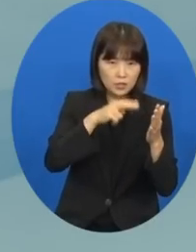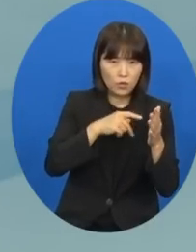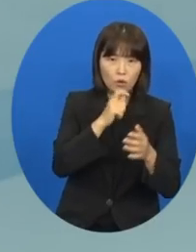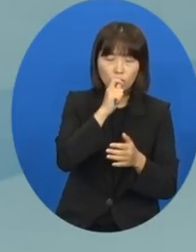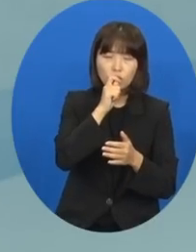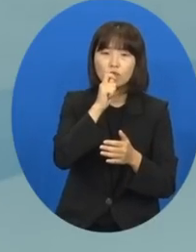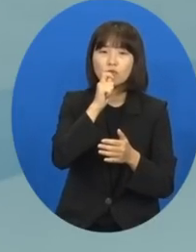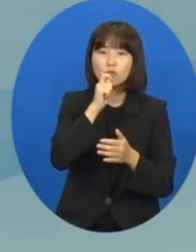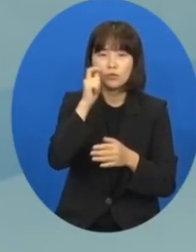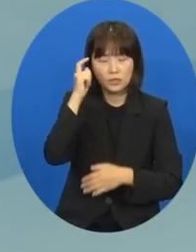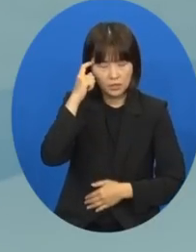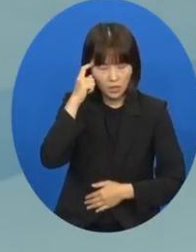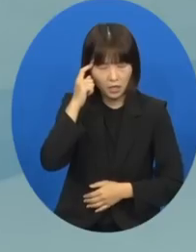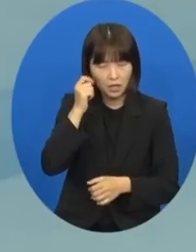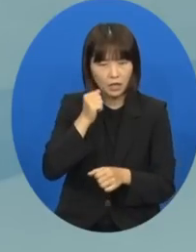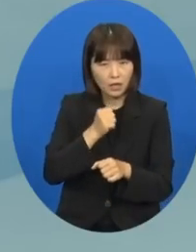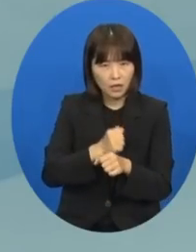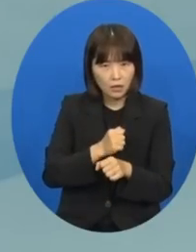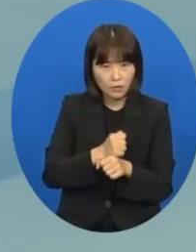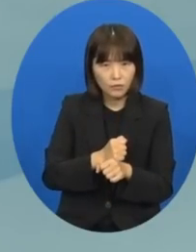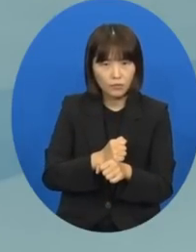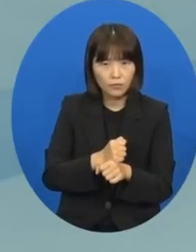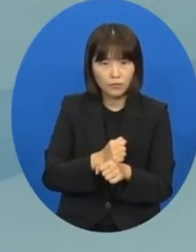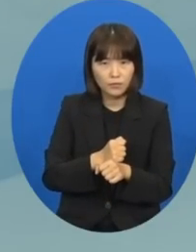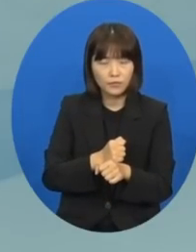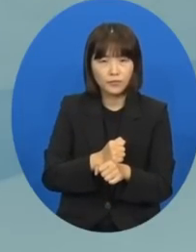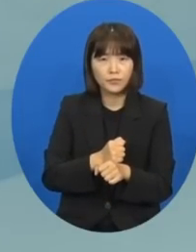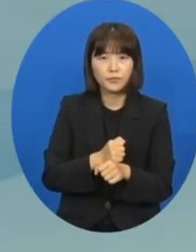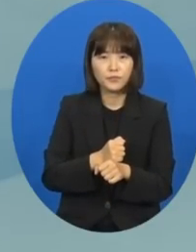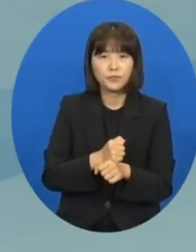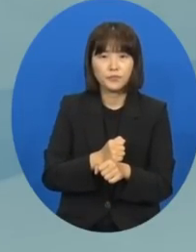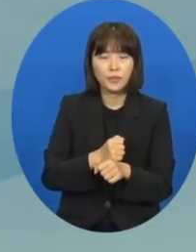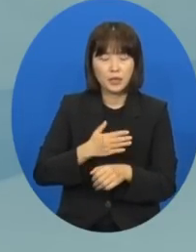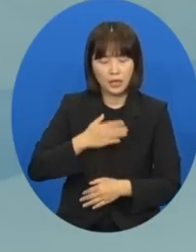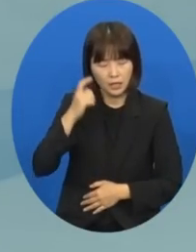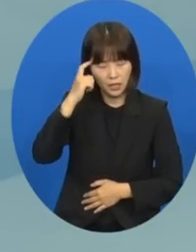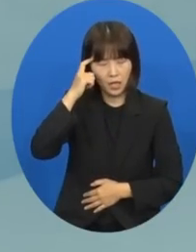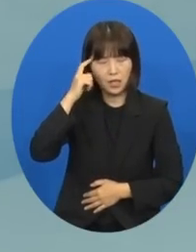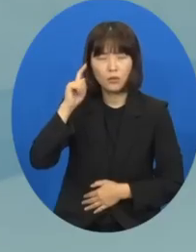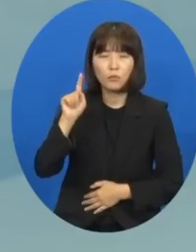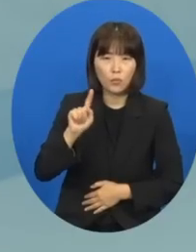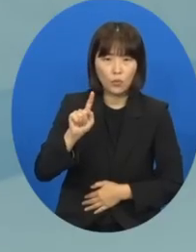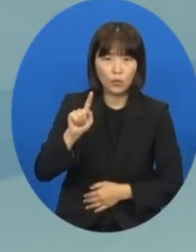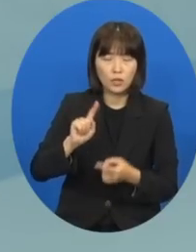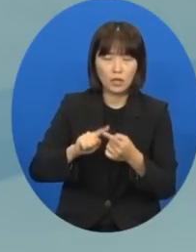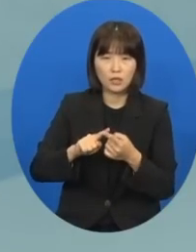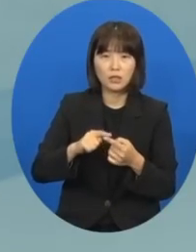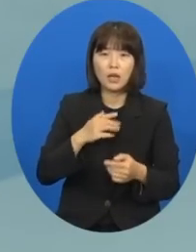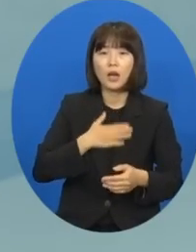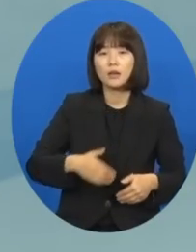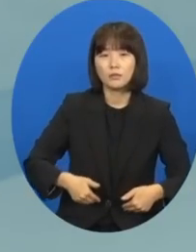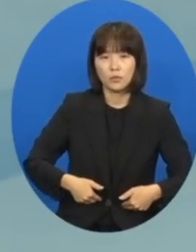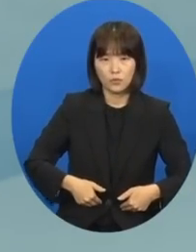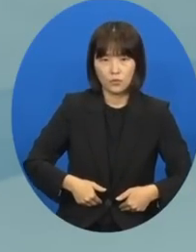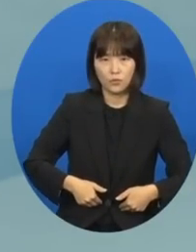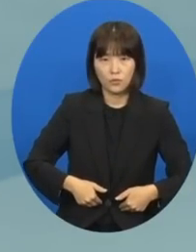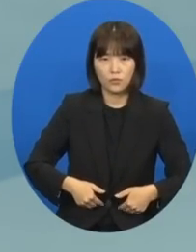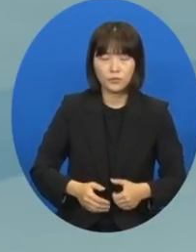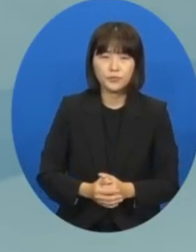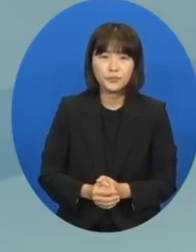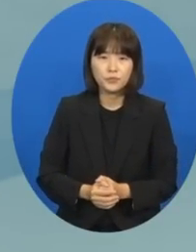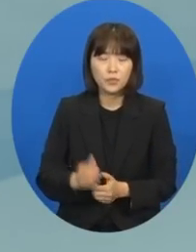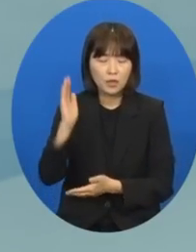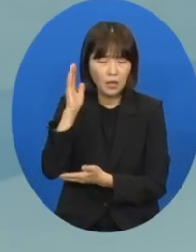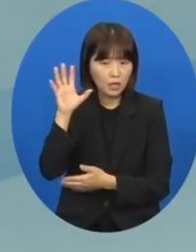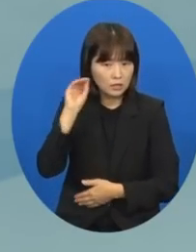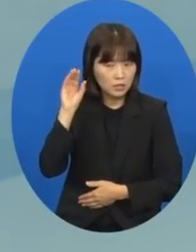이 양날의 검은 무엇인지, 내가 깨달아야 될 것은 무엇인지 알아야 됩니다. 동시에 설교 말씀을 듣다가도 그것을